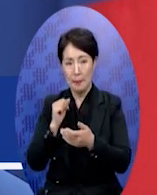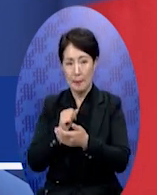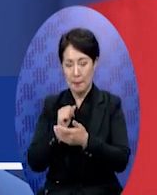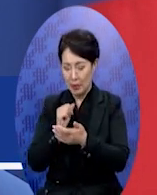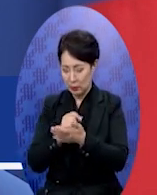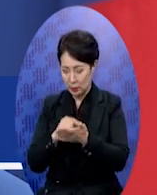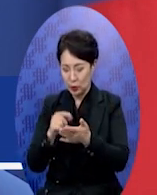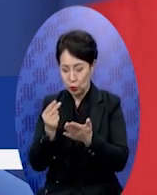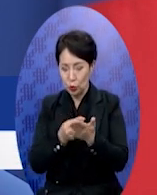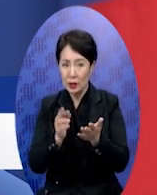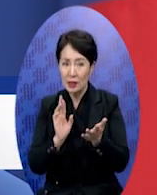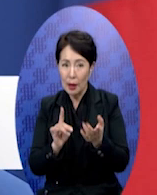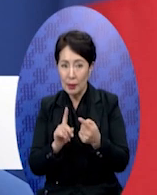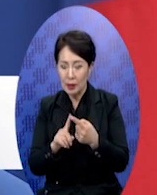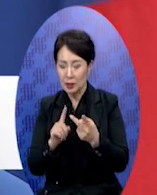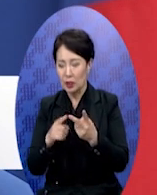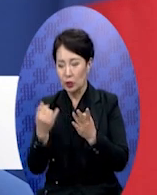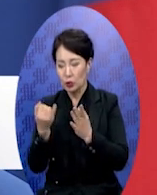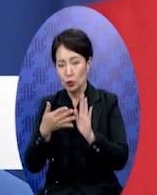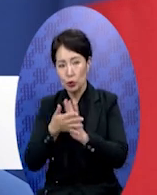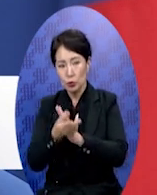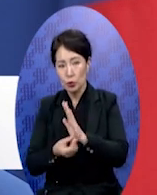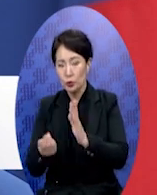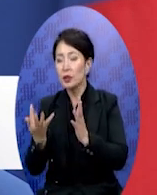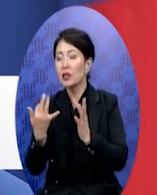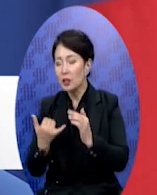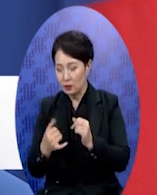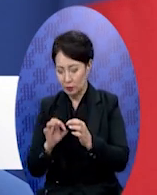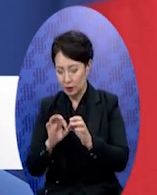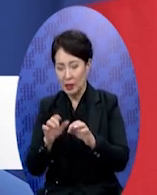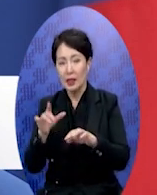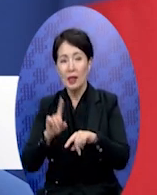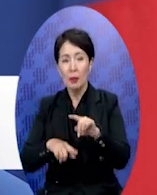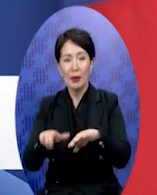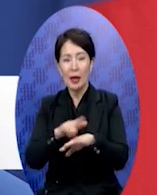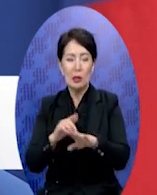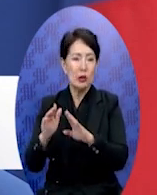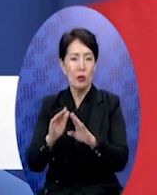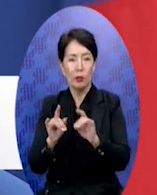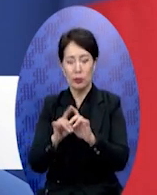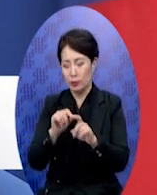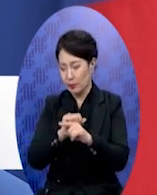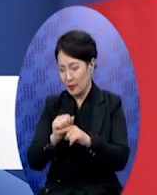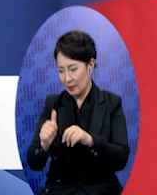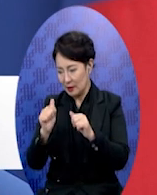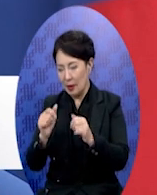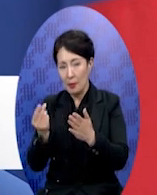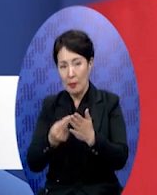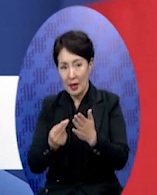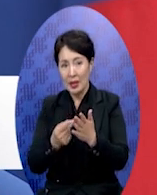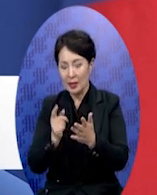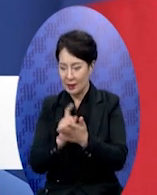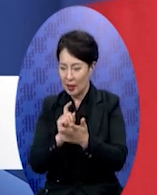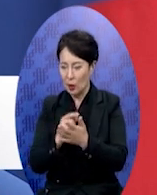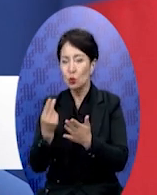баригдсан, ямар төсөв төртөгтэй тийм ийм барилга байх вэ гэдэг нь ямар газар хөдлөлийн төсвөртэй тийм ийм барилга байх вэ гэдэг нь бол